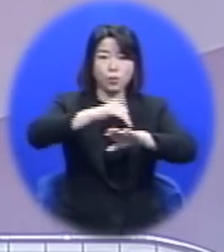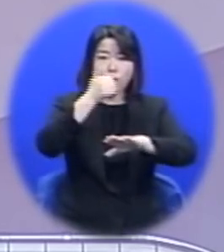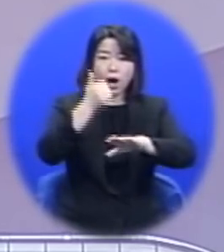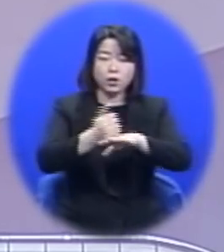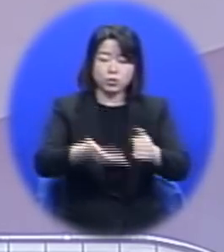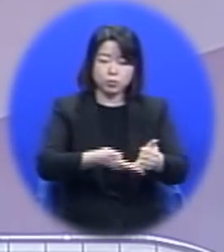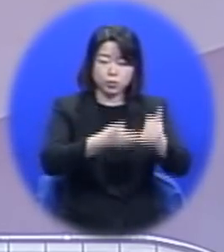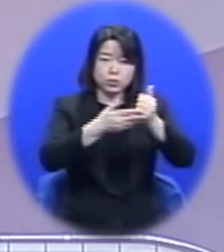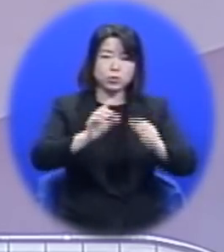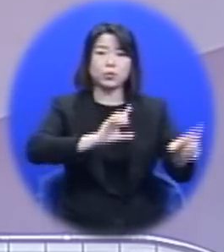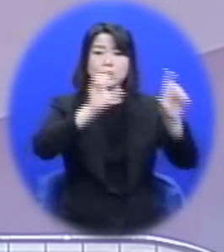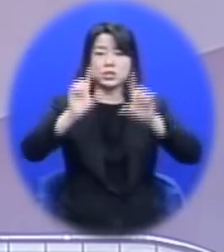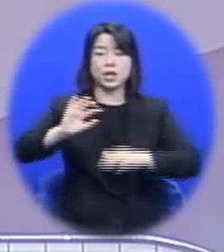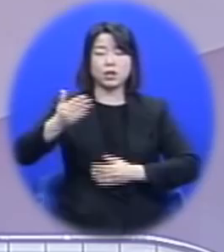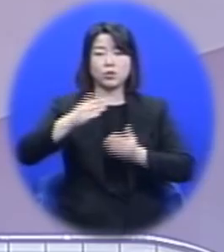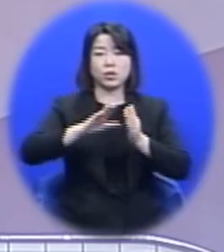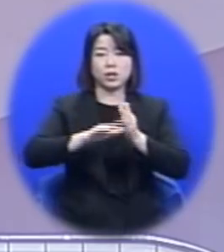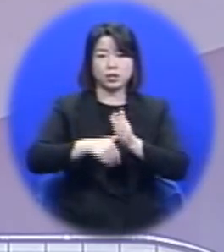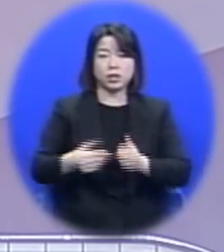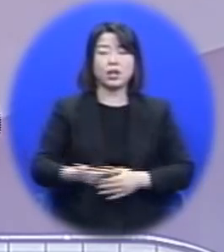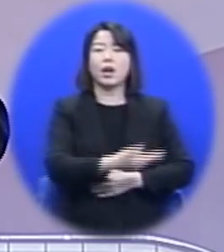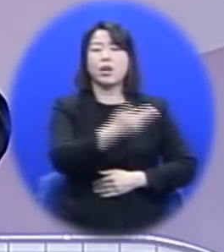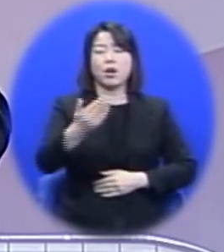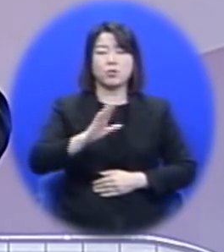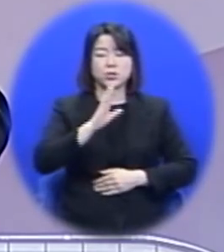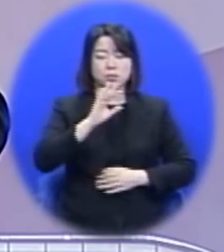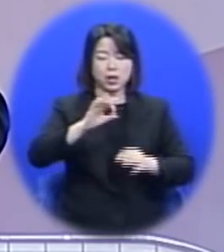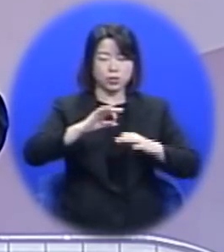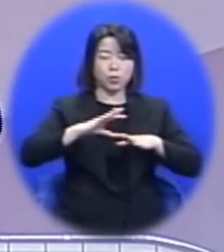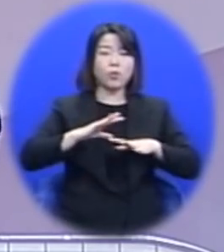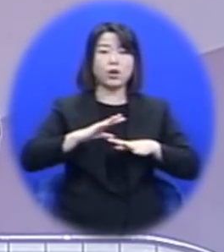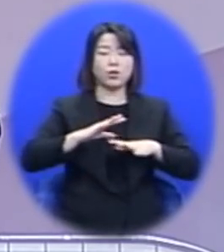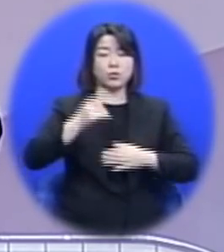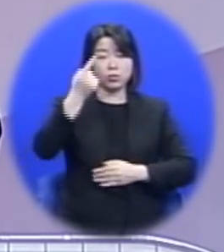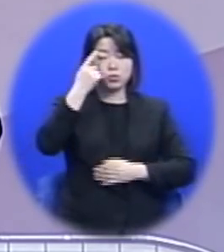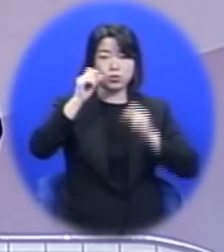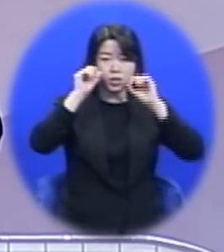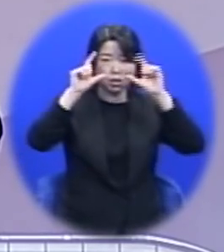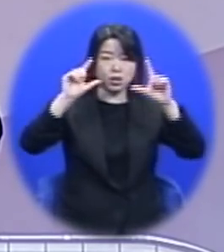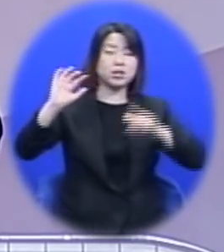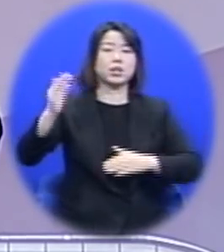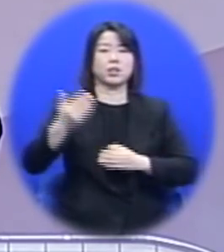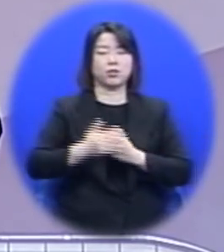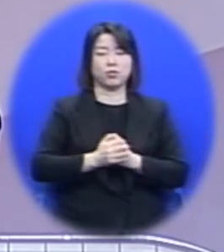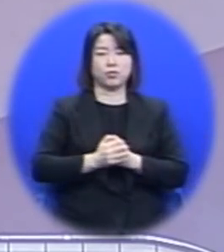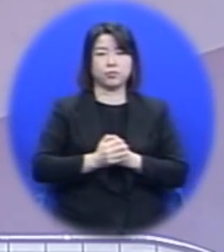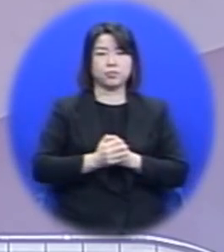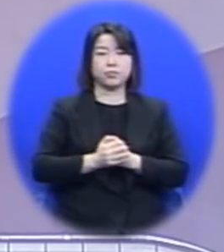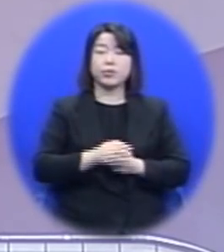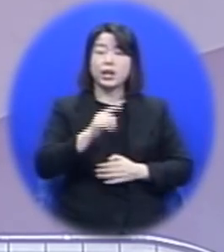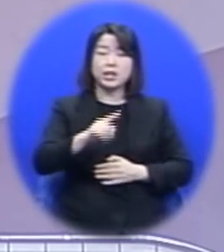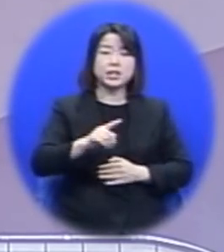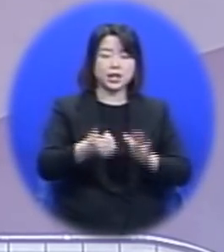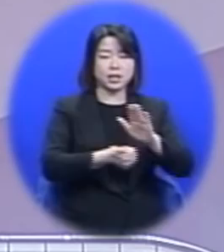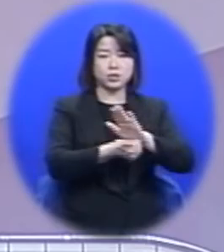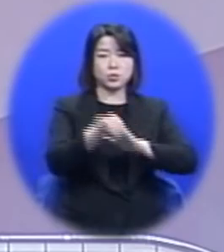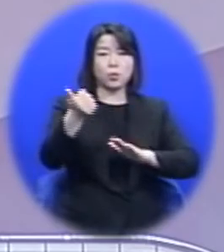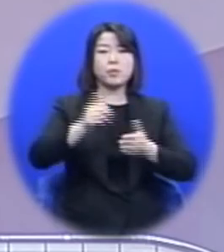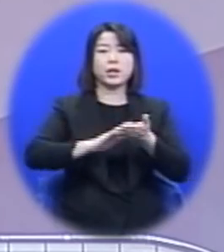때 여러분은 정말 놀라운 눈이 열리게 되는 것입니다. 이것이